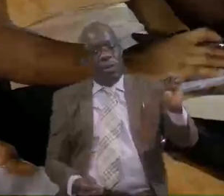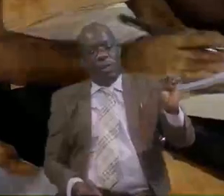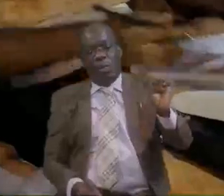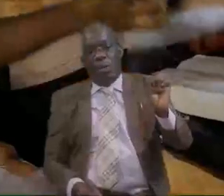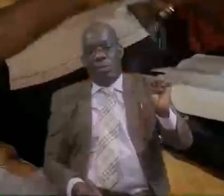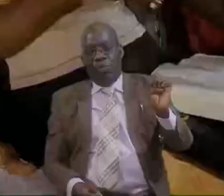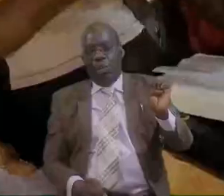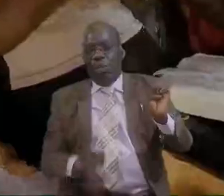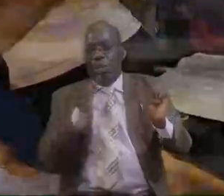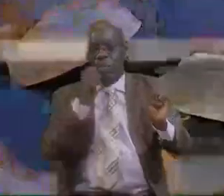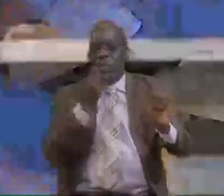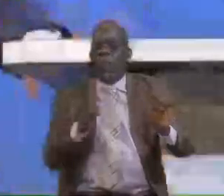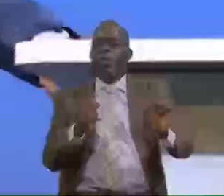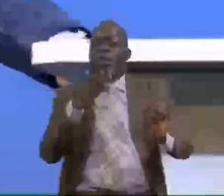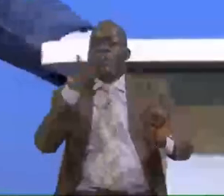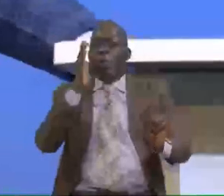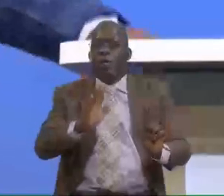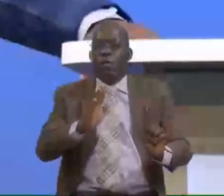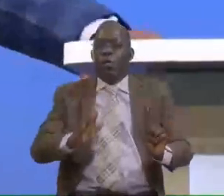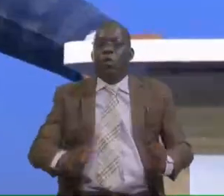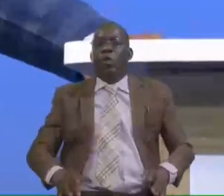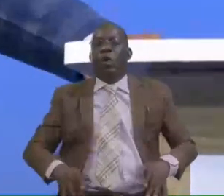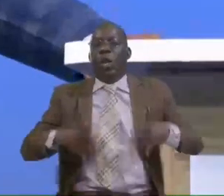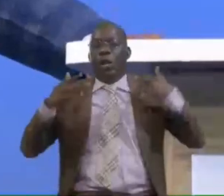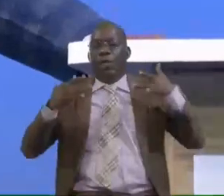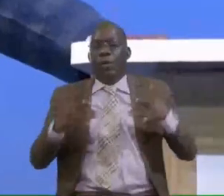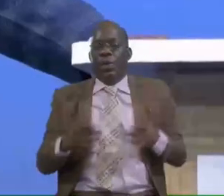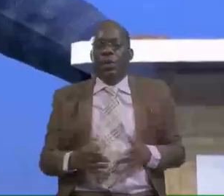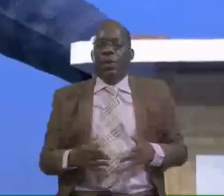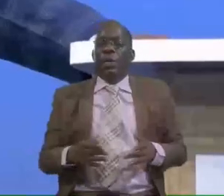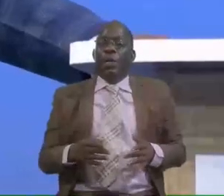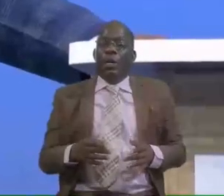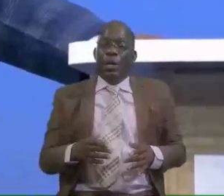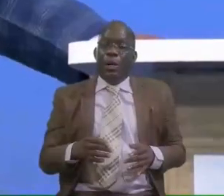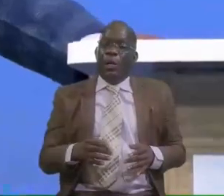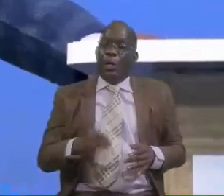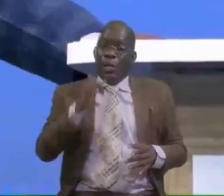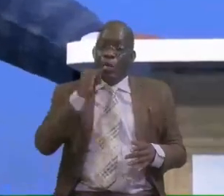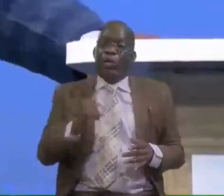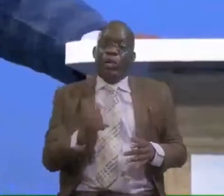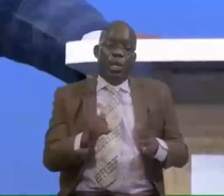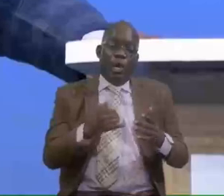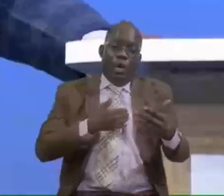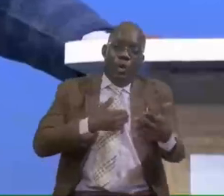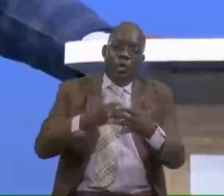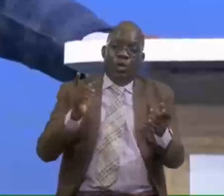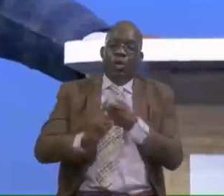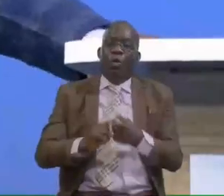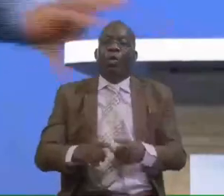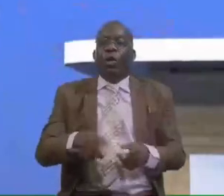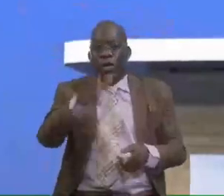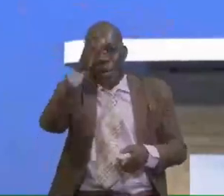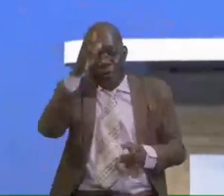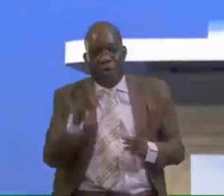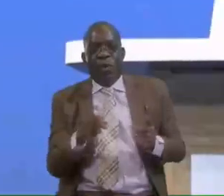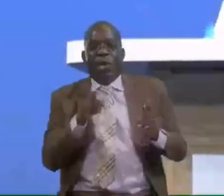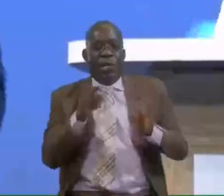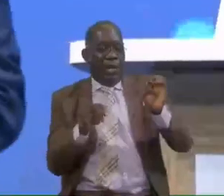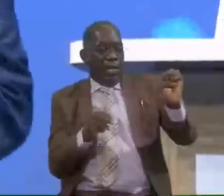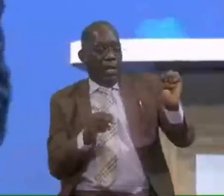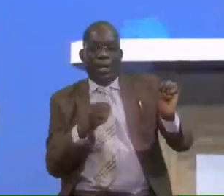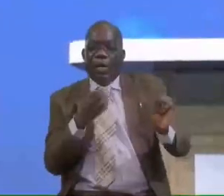Ensuite, c'est la vie maléfique, une vie mauvaise. Cette vie est proche du diable.